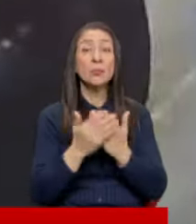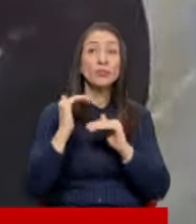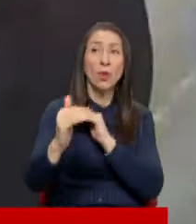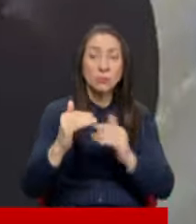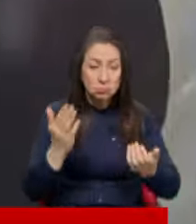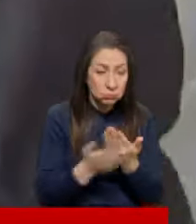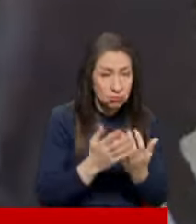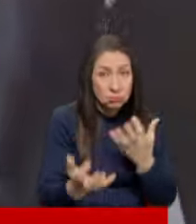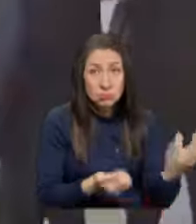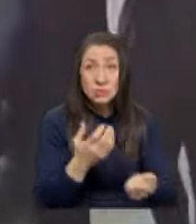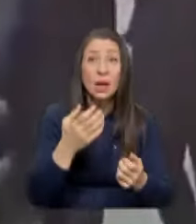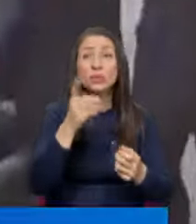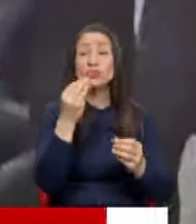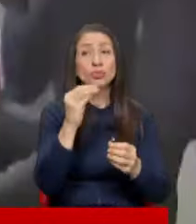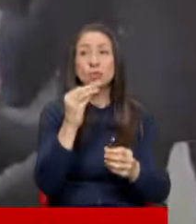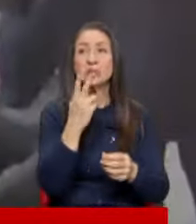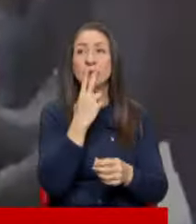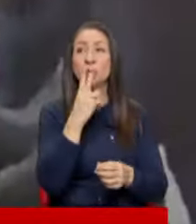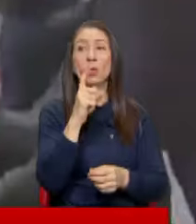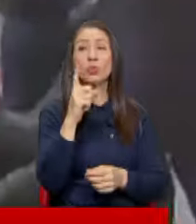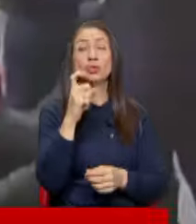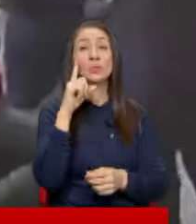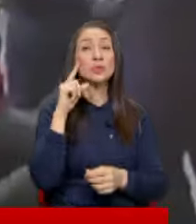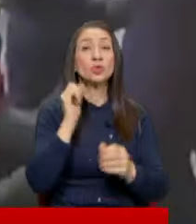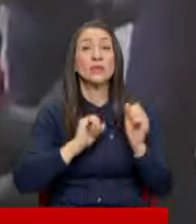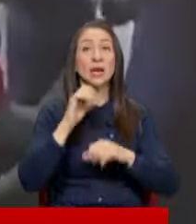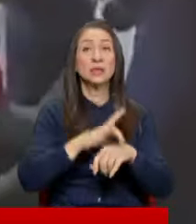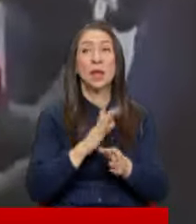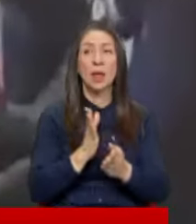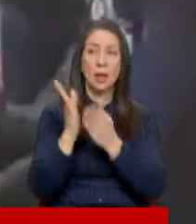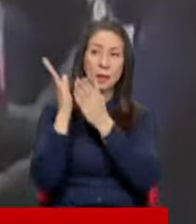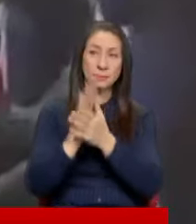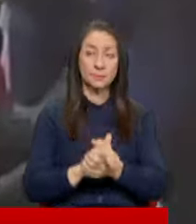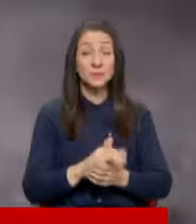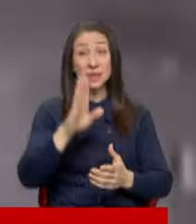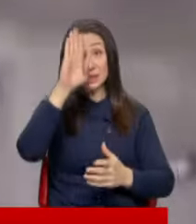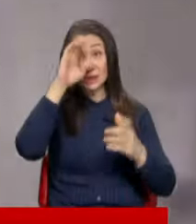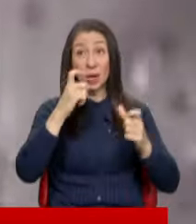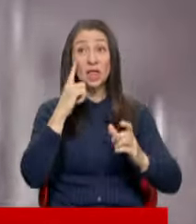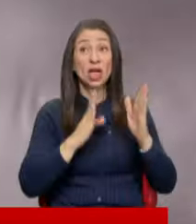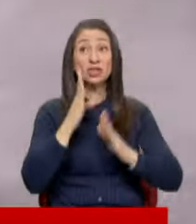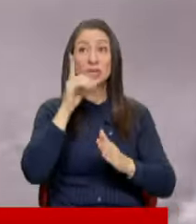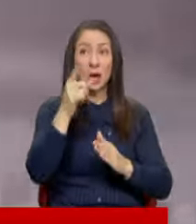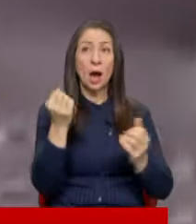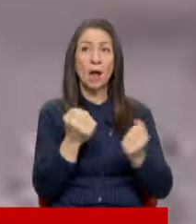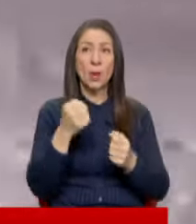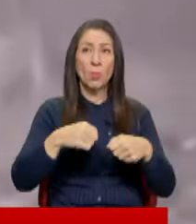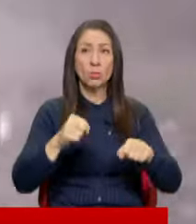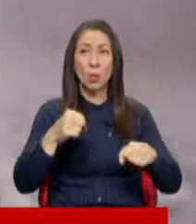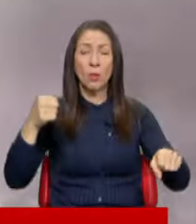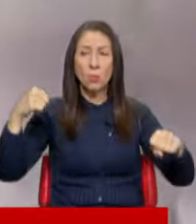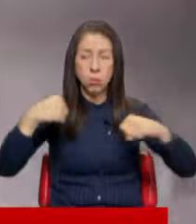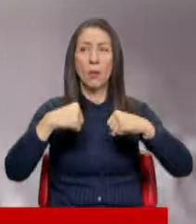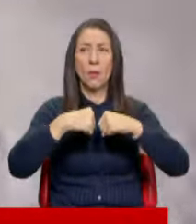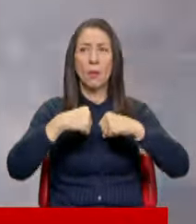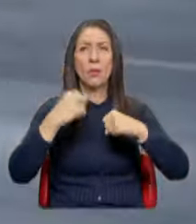vatandaşlar koştu yaralı çocuk Samsun 19 Mayıs Üniversitesi hastanesine kaldırıldı İstanbul Ataşehir'de ise otomobille B iklet